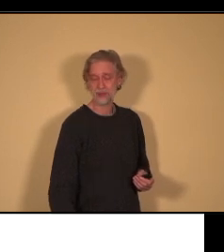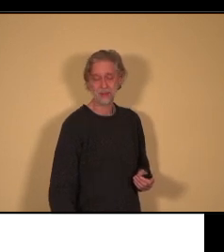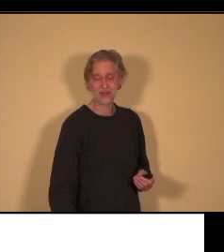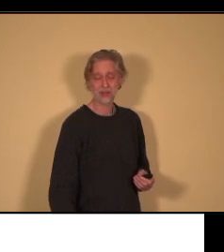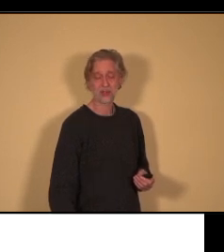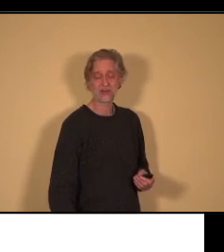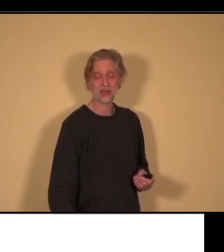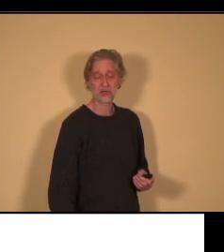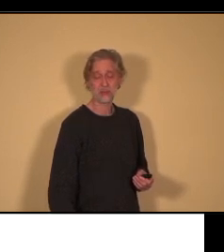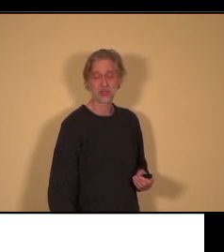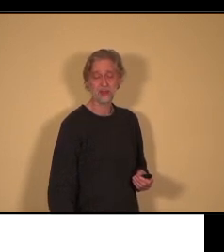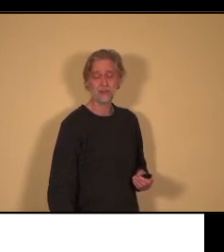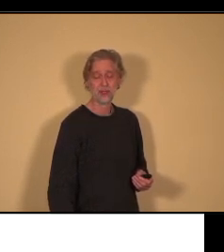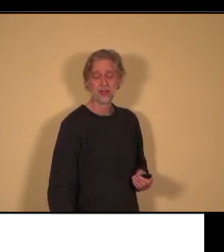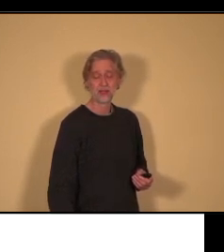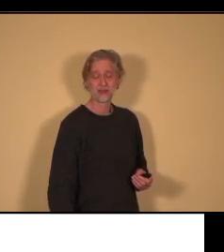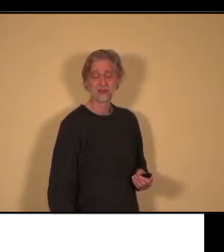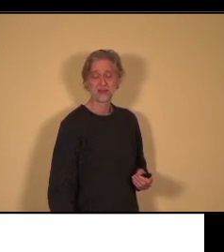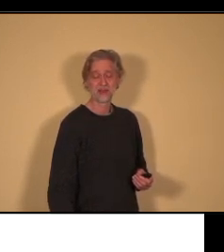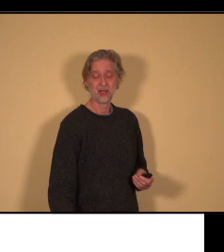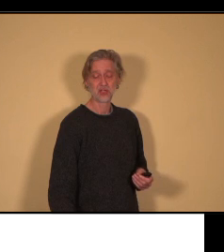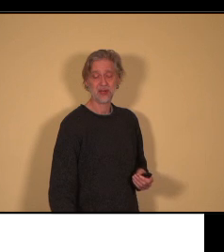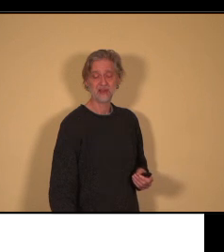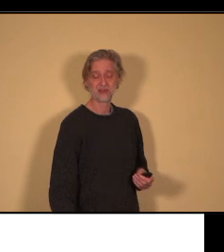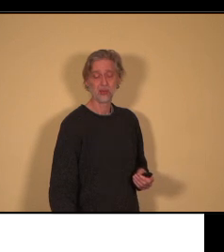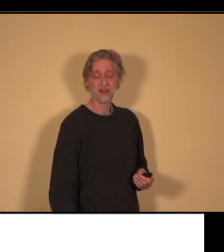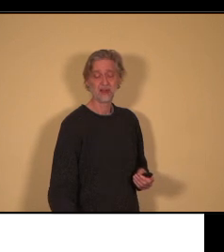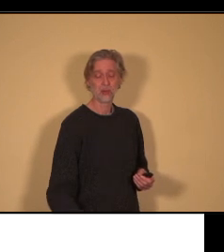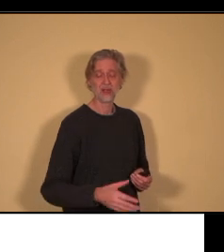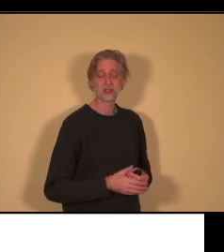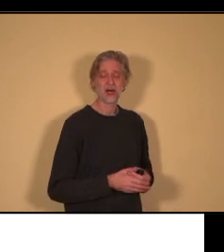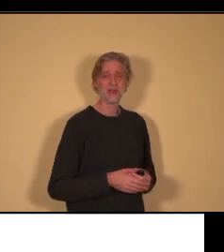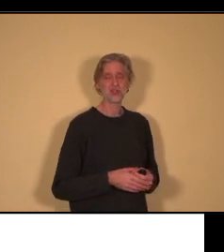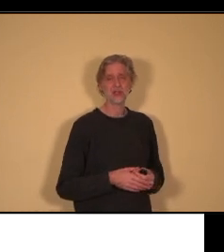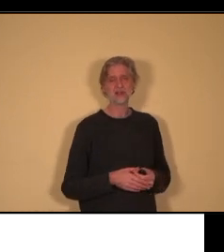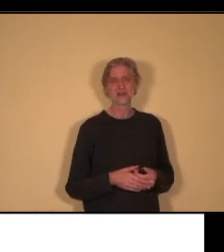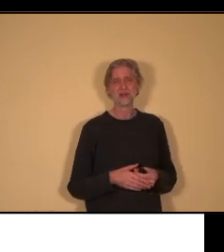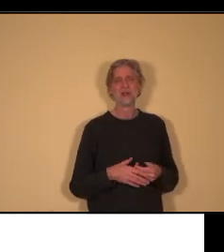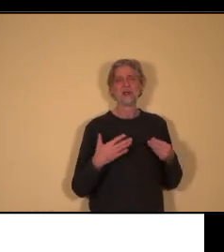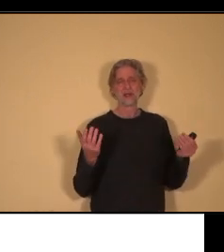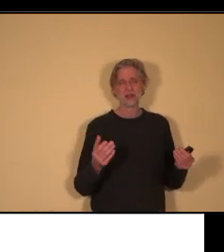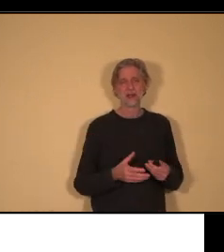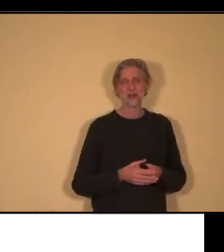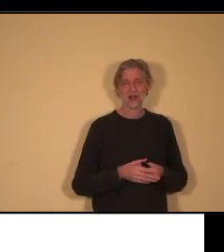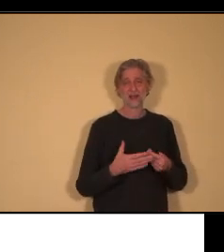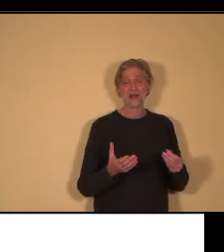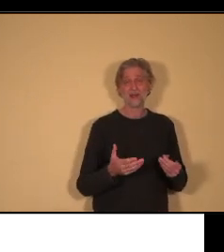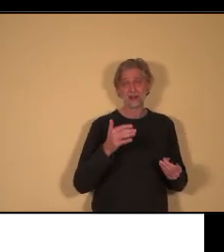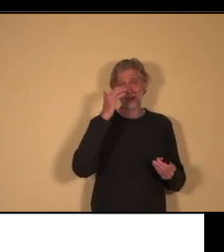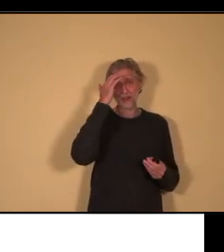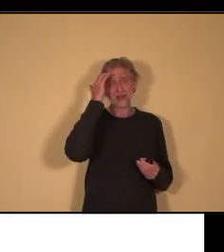von Kippelementen auch tatsächlich schon beschrieben, das ist das Schmelzen des grönländischen Eisschildes,